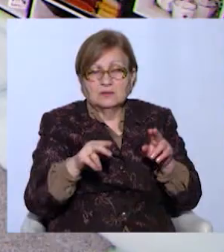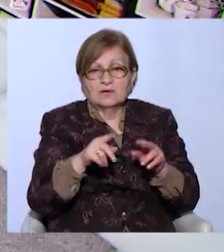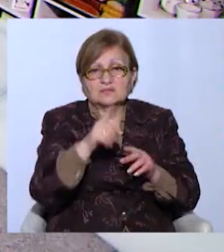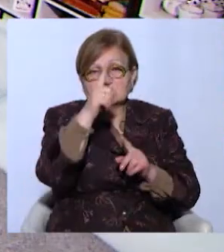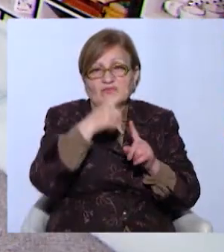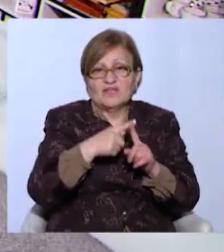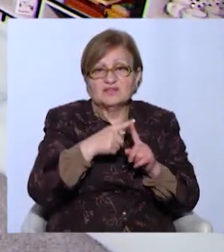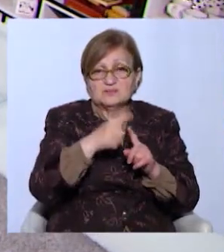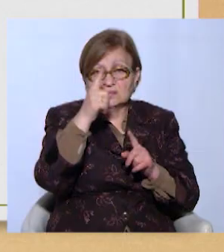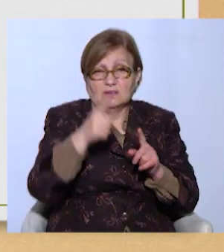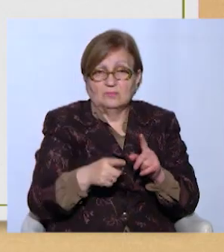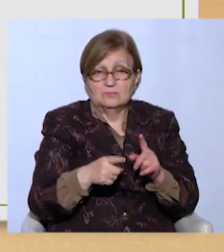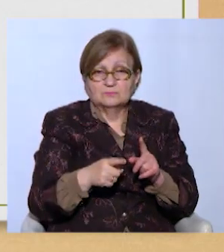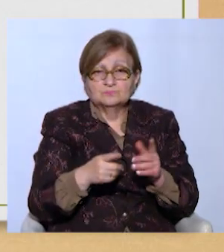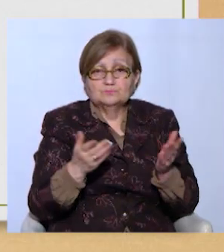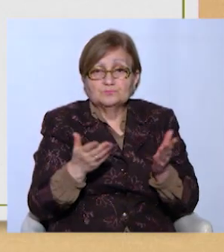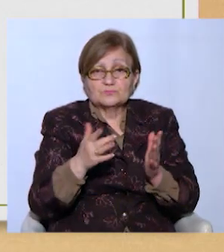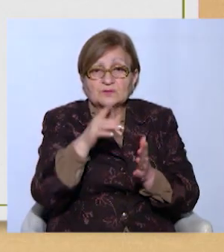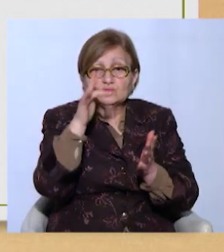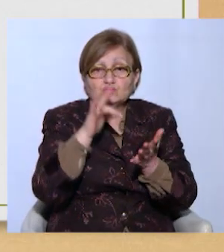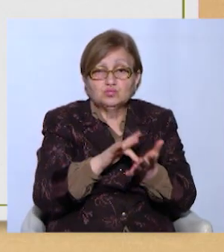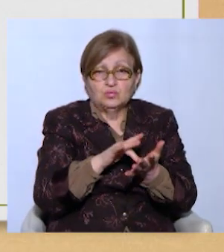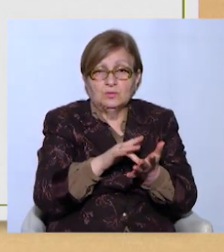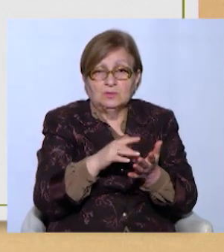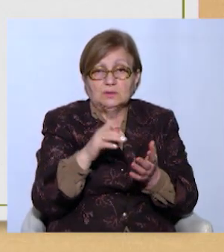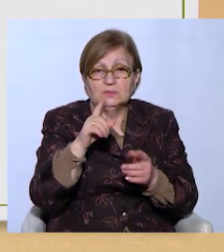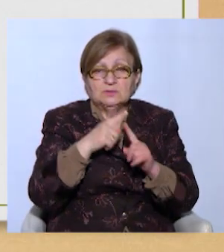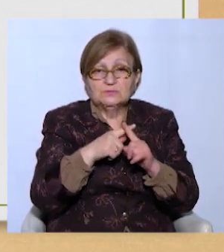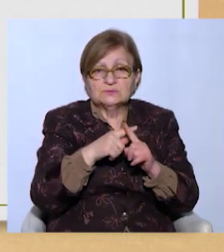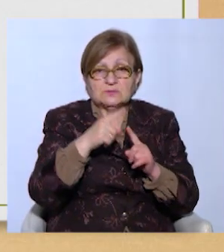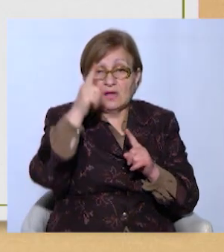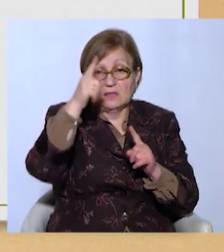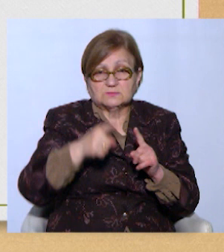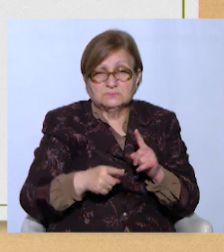ღერძეც. mn მონაკვეთის შუამართობისა და x ღერძის